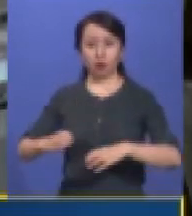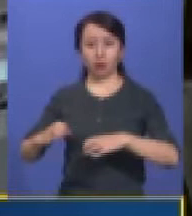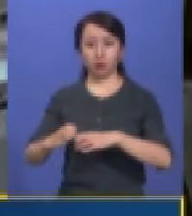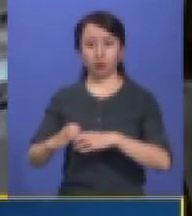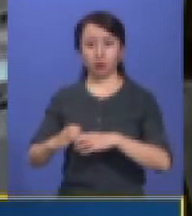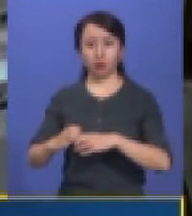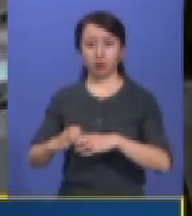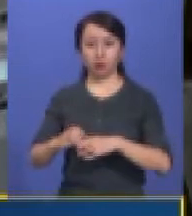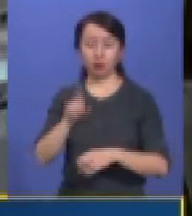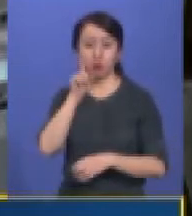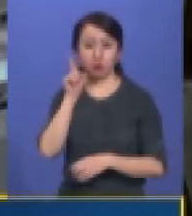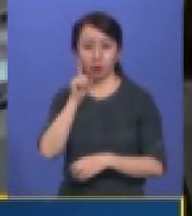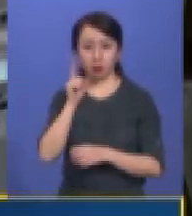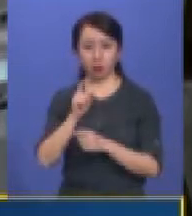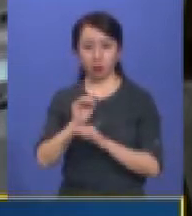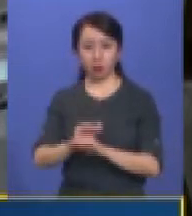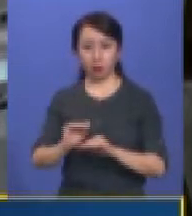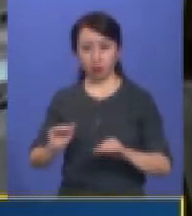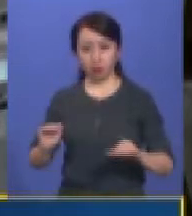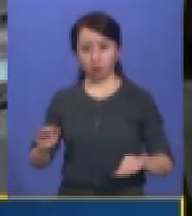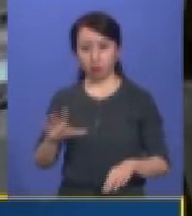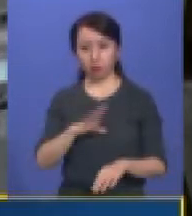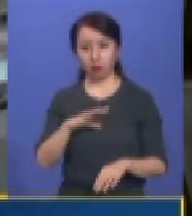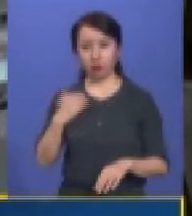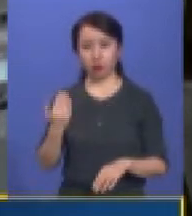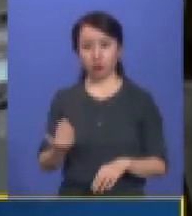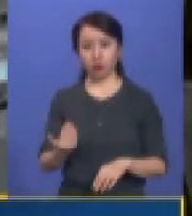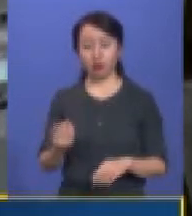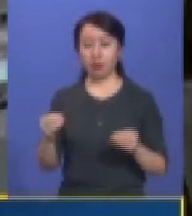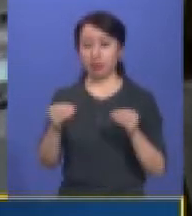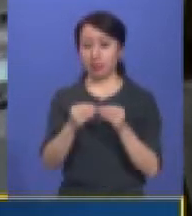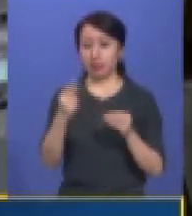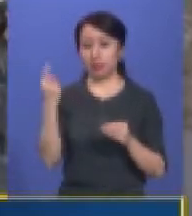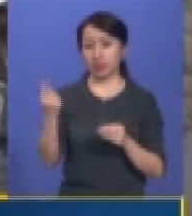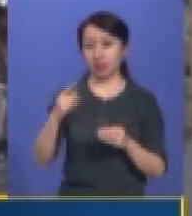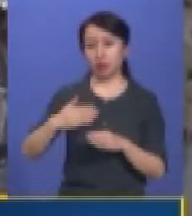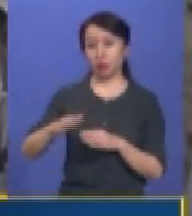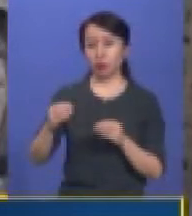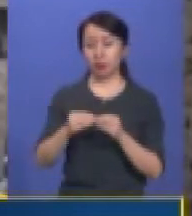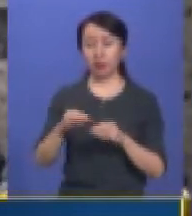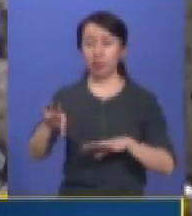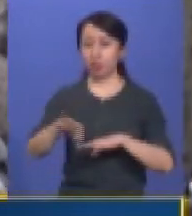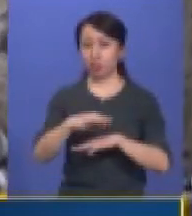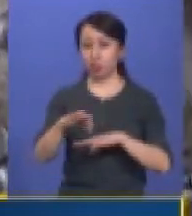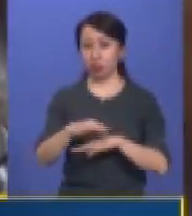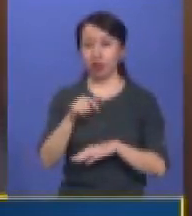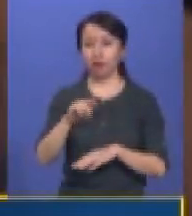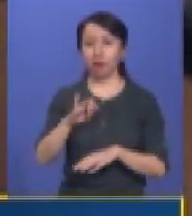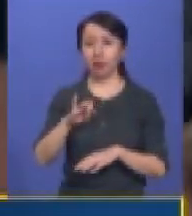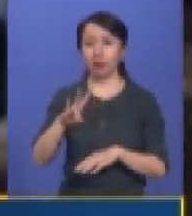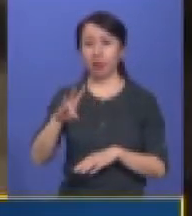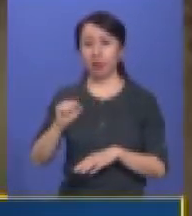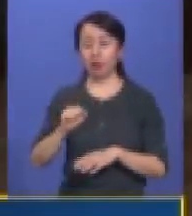более-менее молодых ребят, совсем молодые были там, десятиклассники, после 10 класса. Жена Андрея Андреевича Ирина